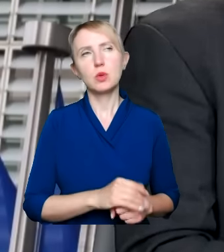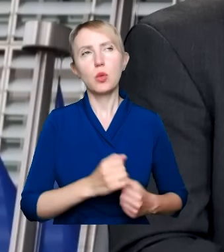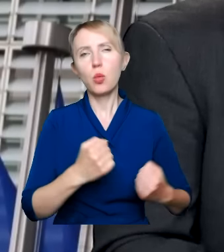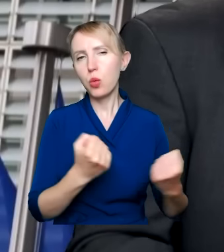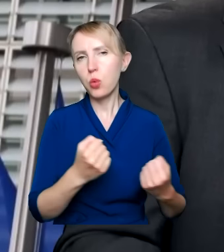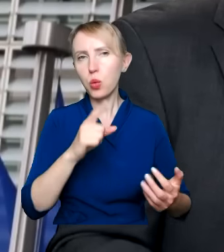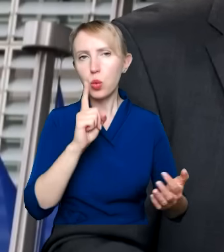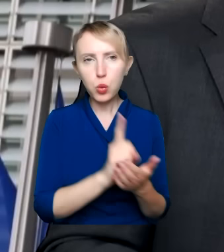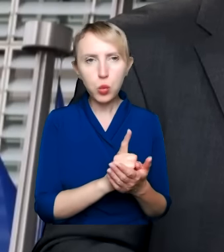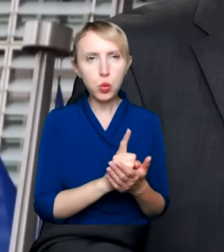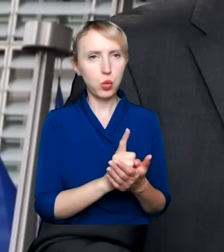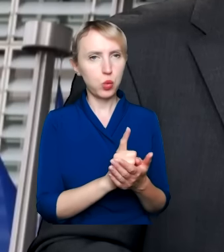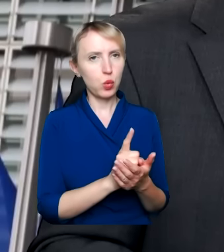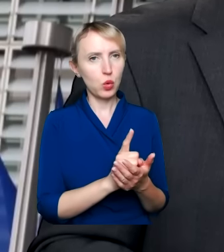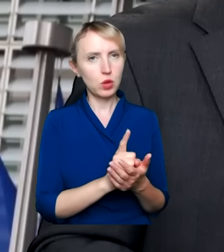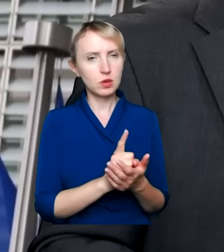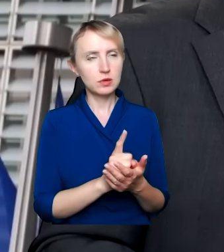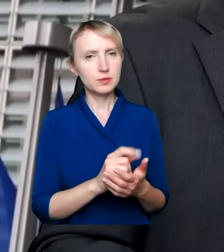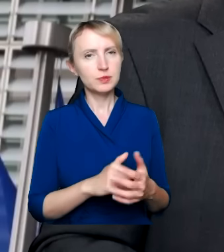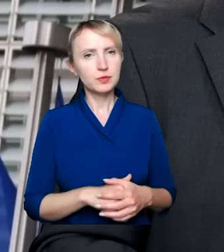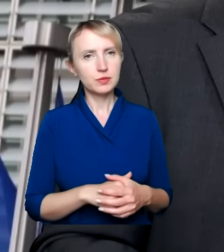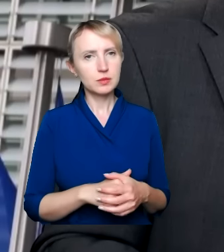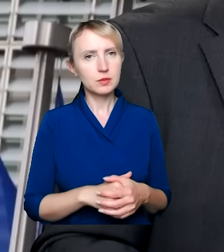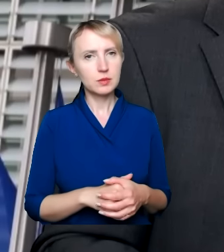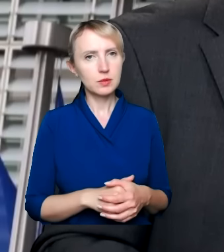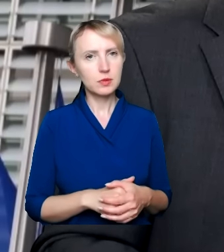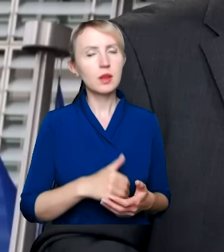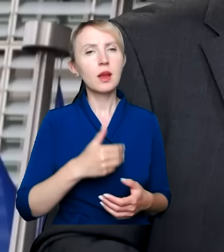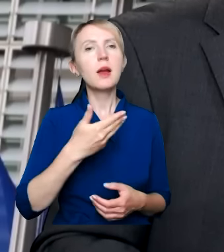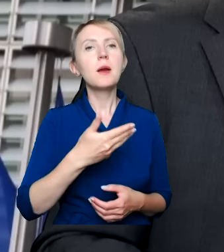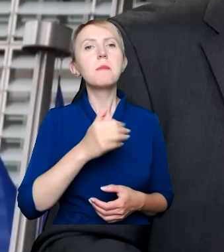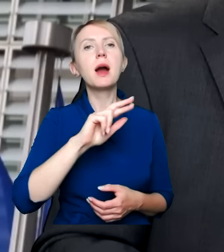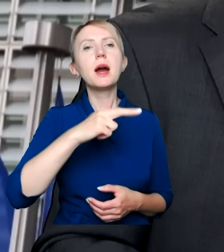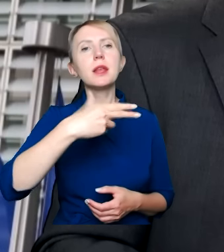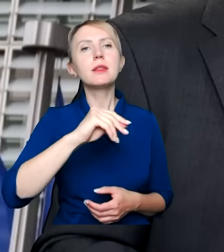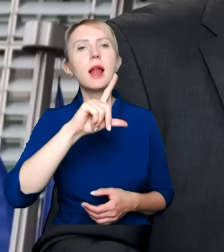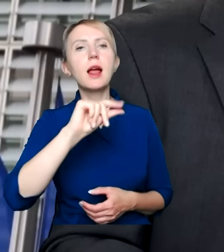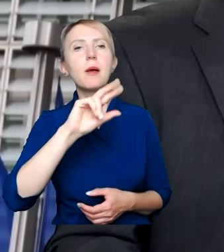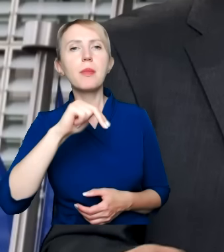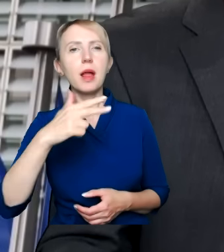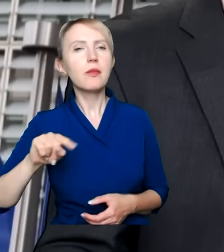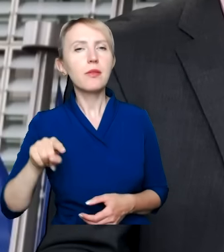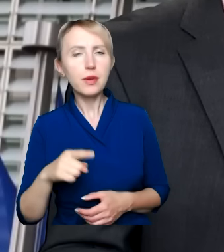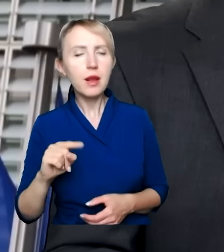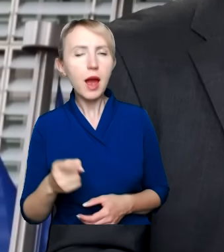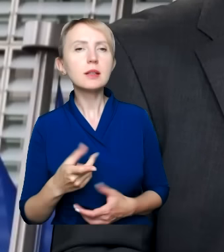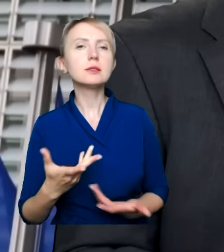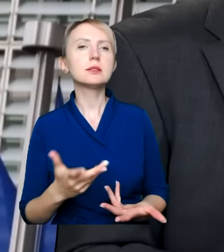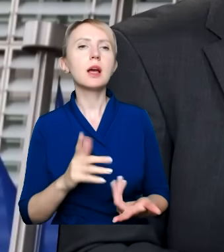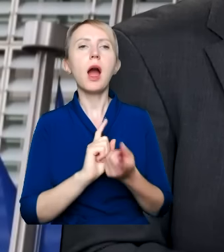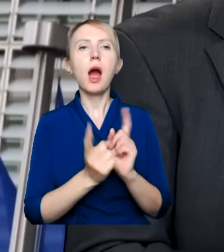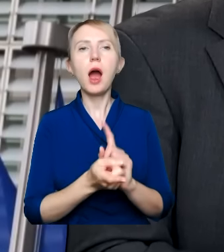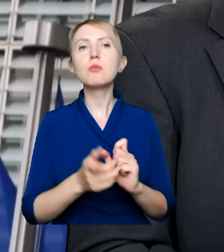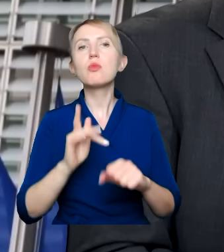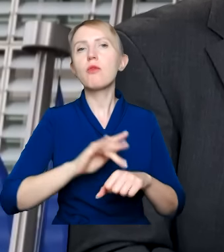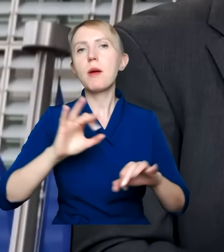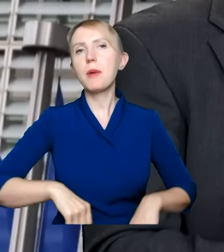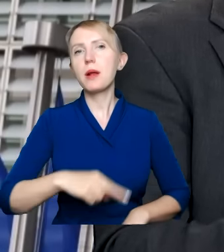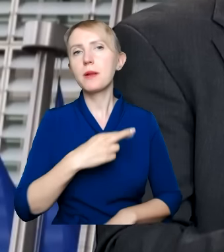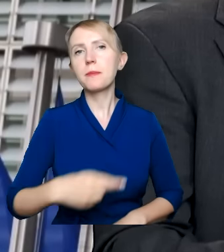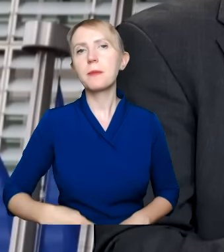się komentuje wynik Marine le Pen i frontu Narodowego we Francji czy wynik pani premier